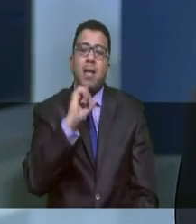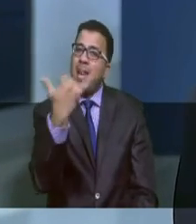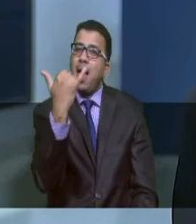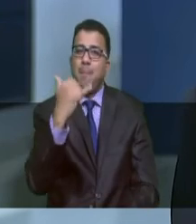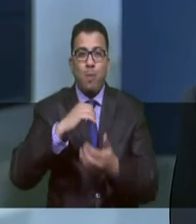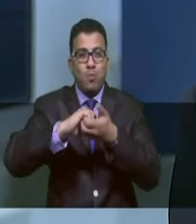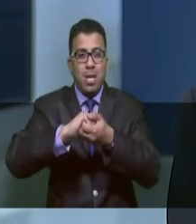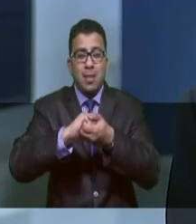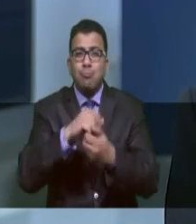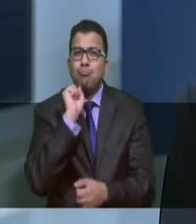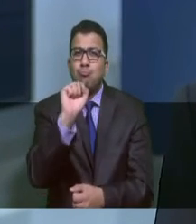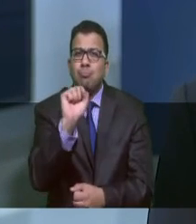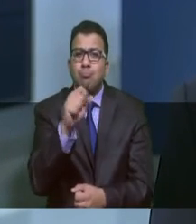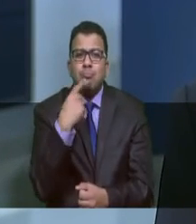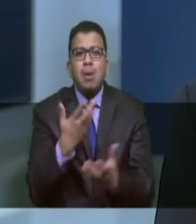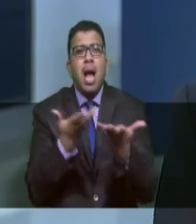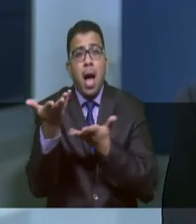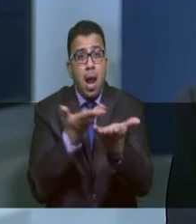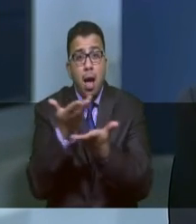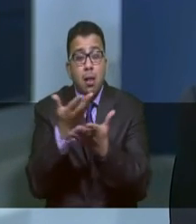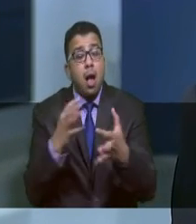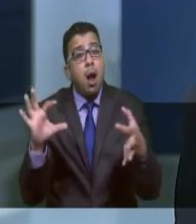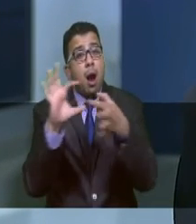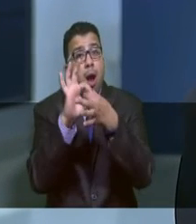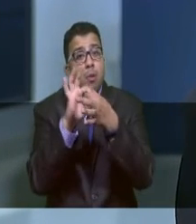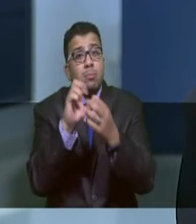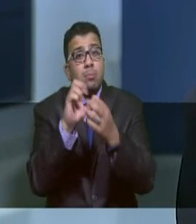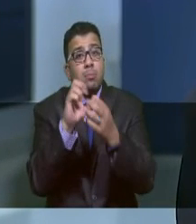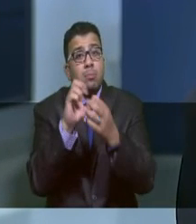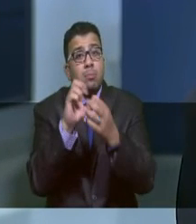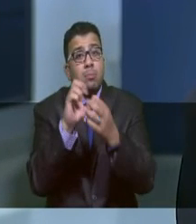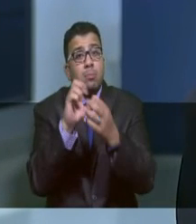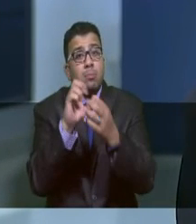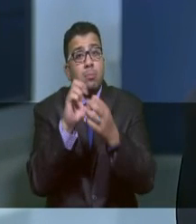فضلا عن علاقتنا القوية مع وكالة الفضاء الإماراتية في هذا المجال.